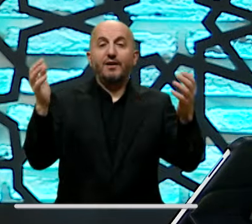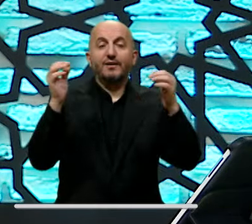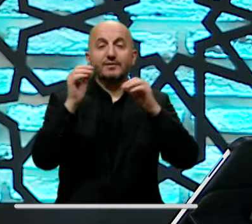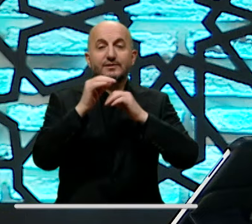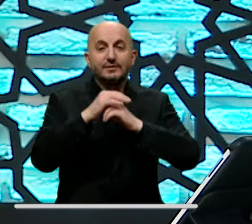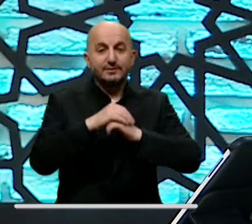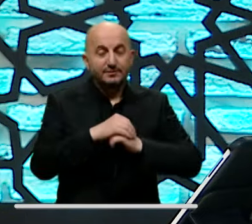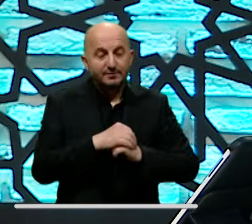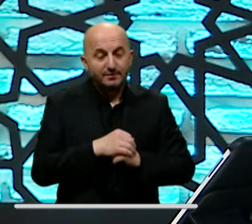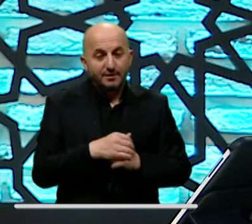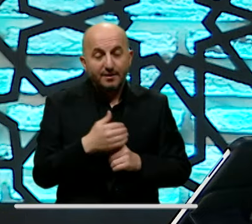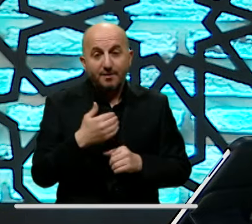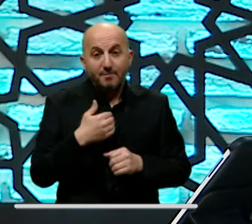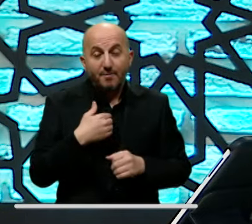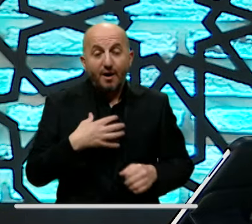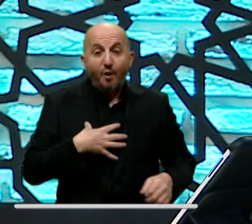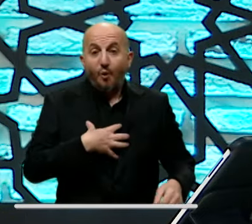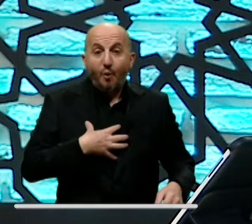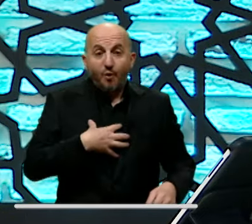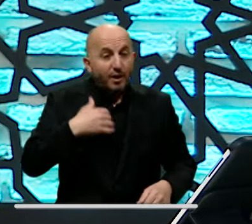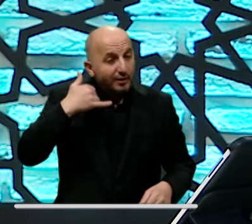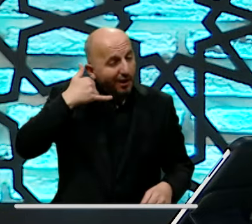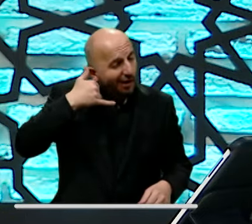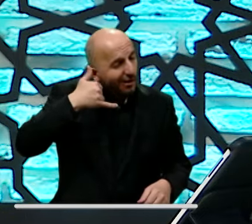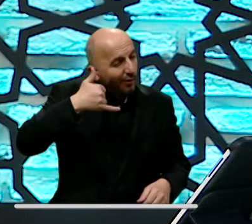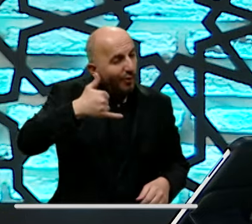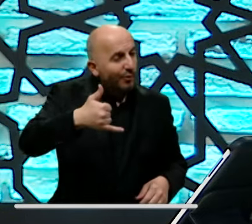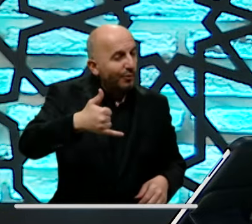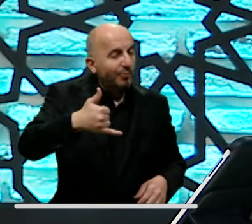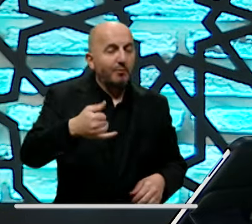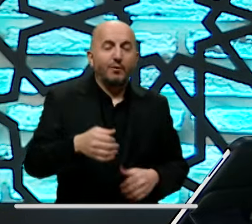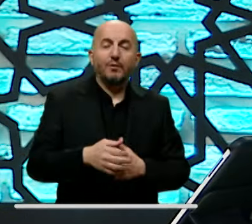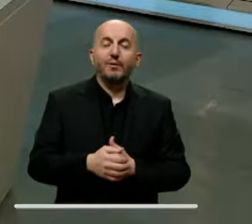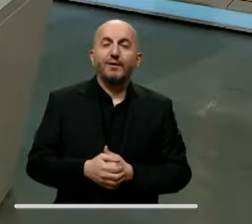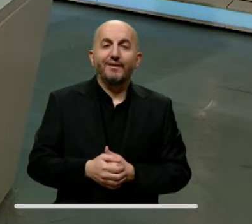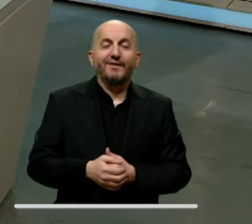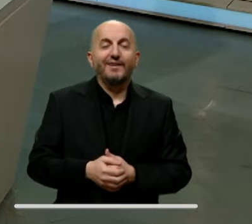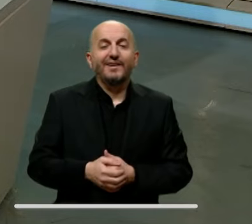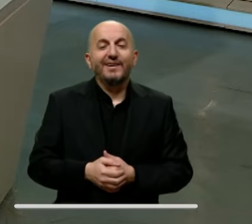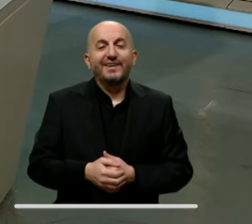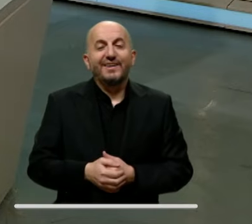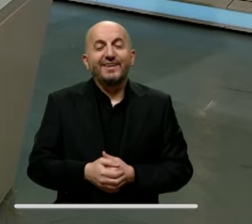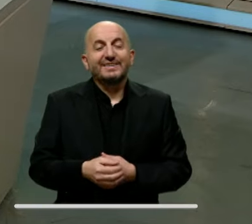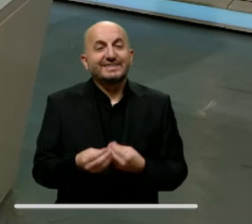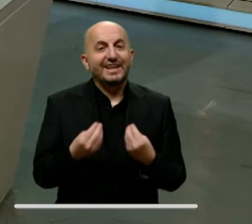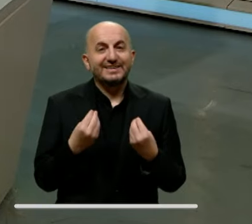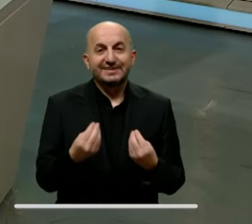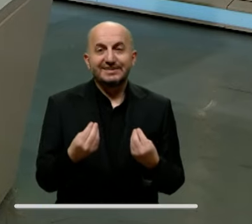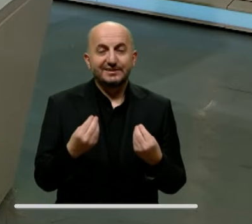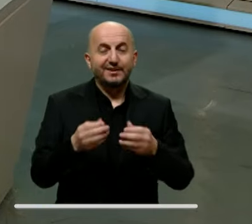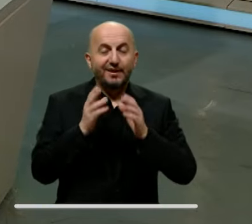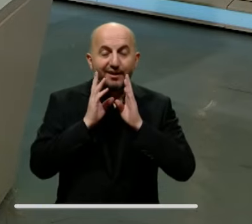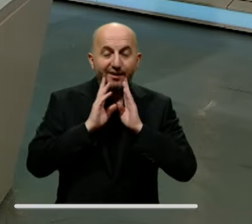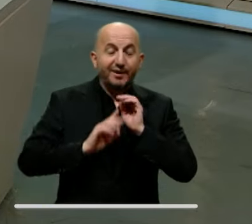akşamlar Ben Konya'dan arıyorum Ne Güzel yaptınız iyi ki aradınız Nasılsınız hocam iyi misiniz